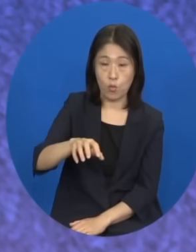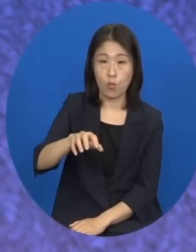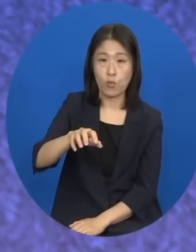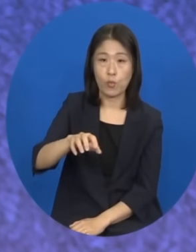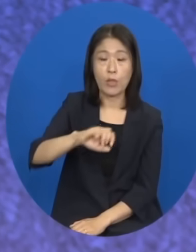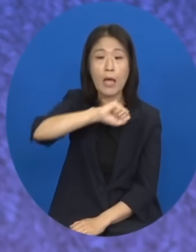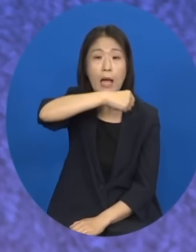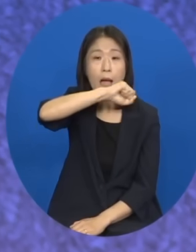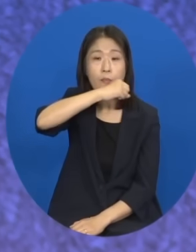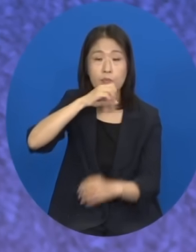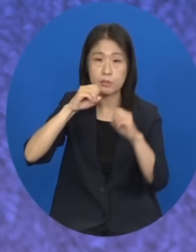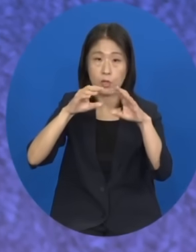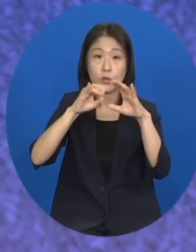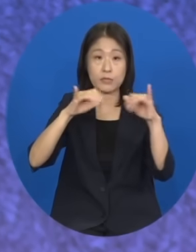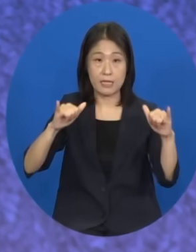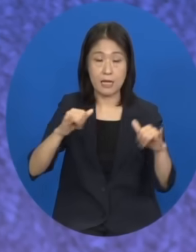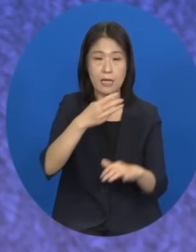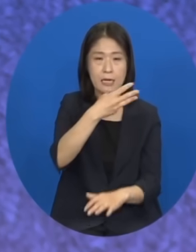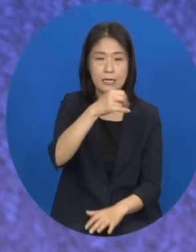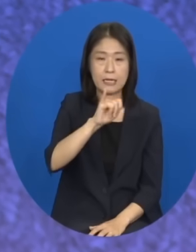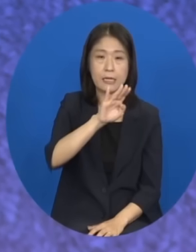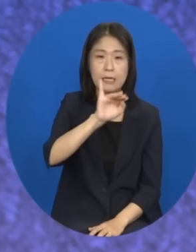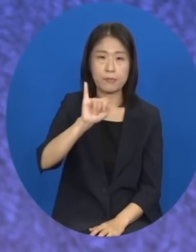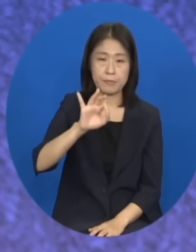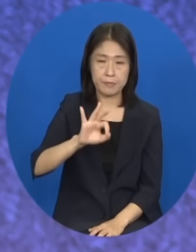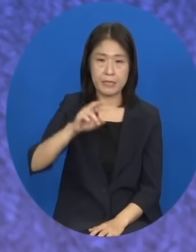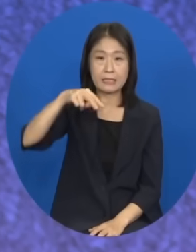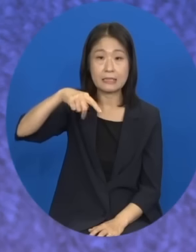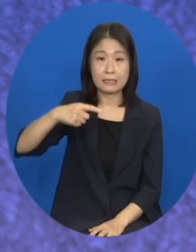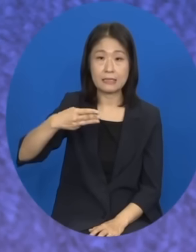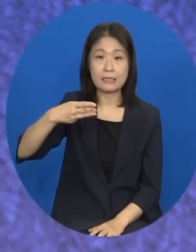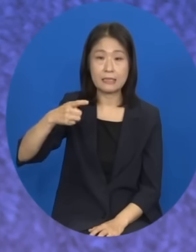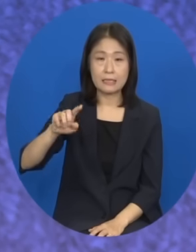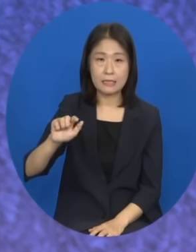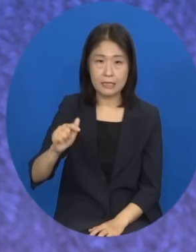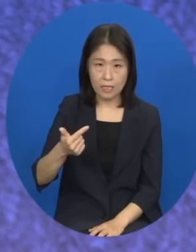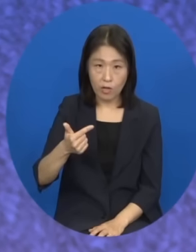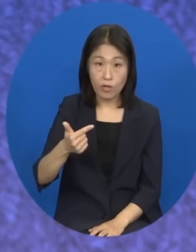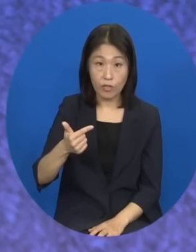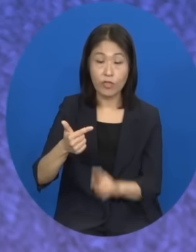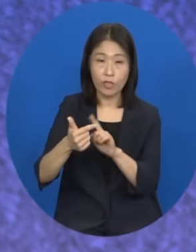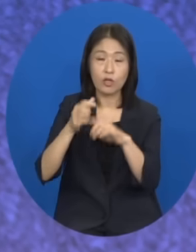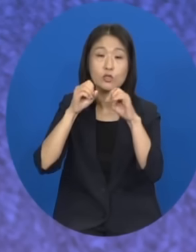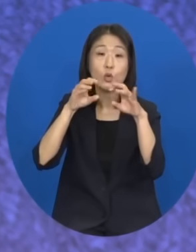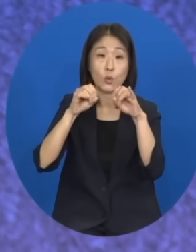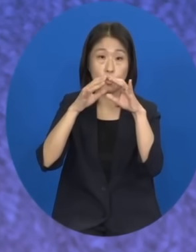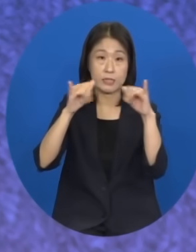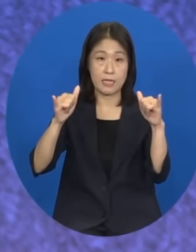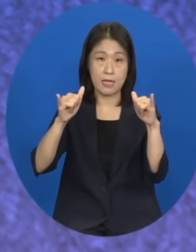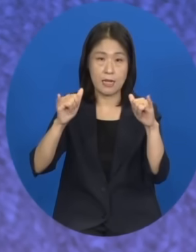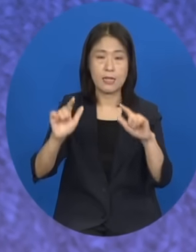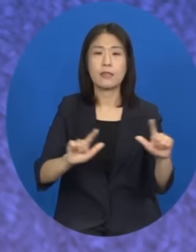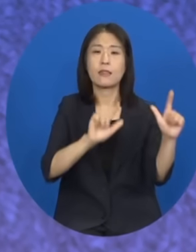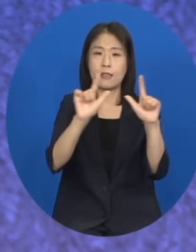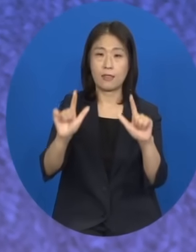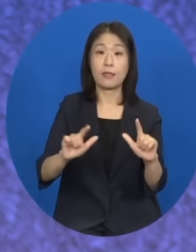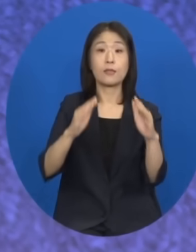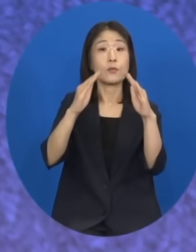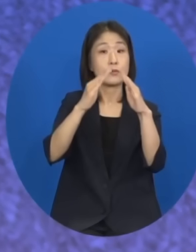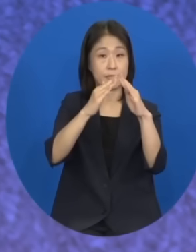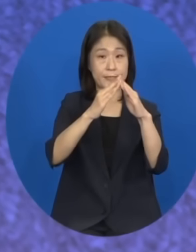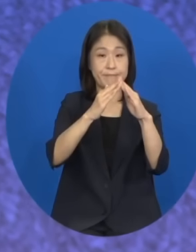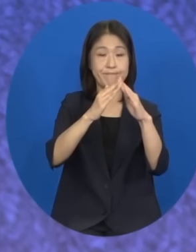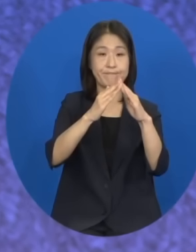리빙스턴 선교사의 생가였습니다. 거기에 가보니까 그 리빙스턴 선교사의 유적지